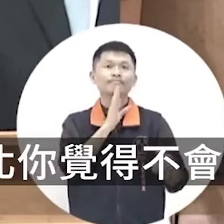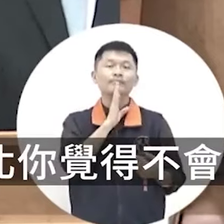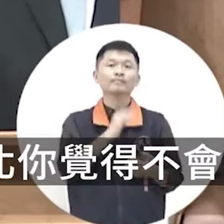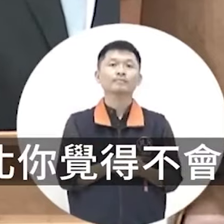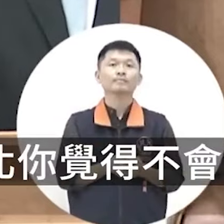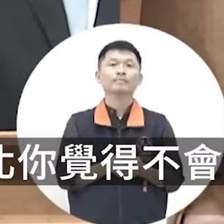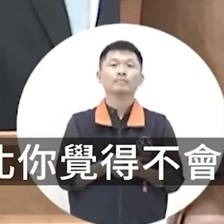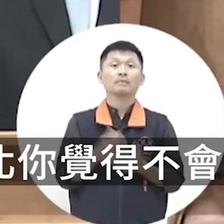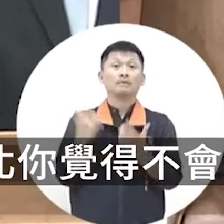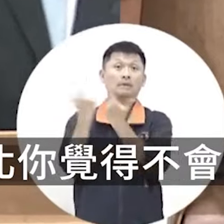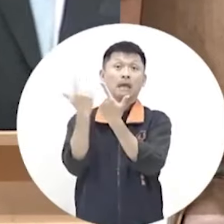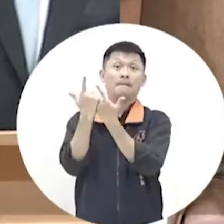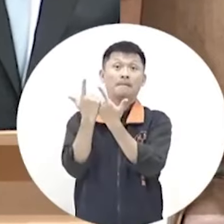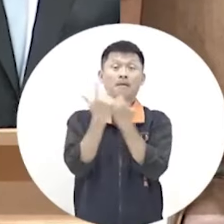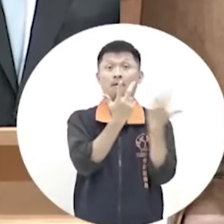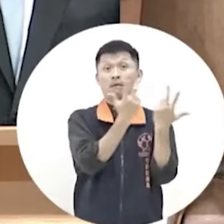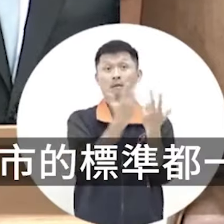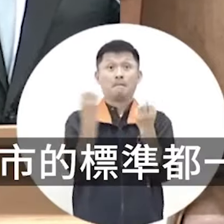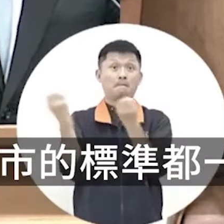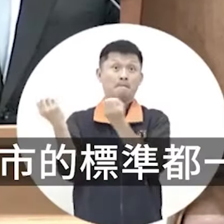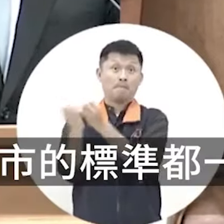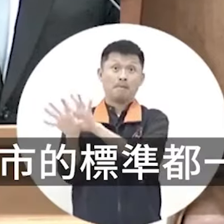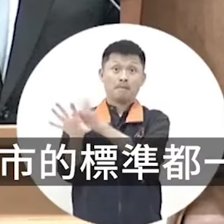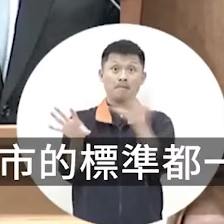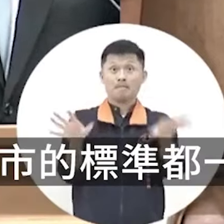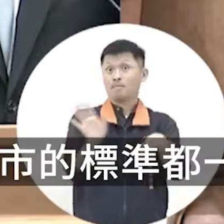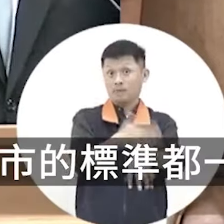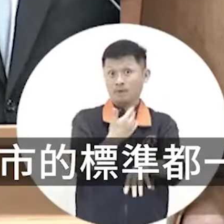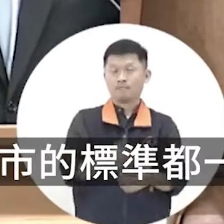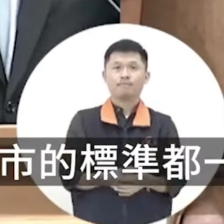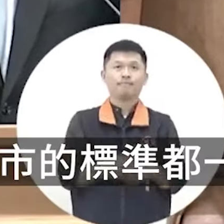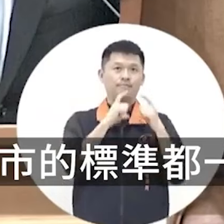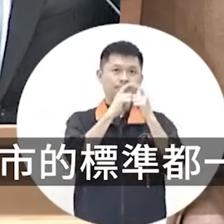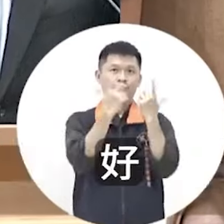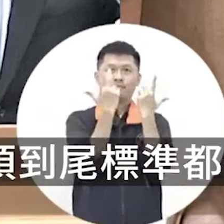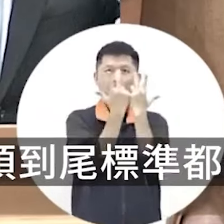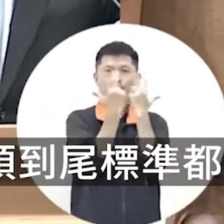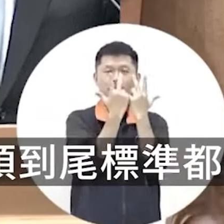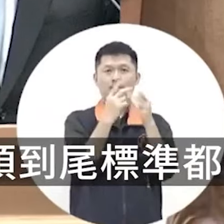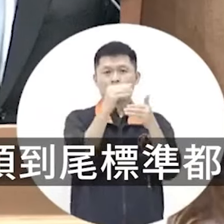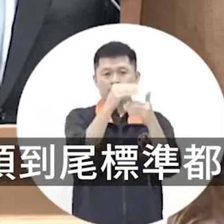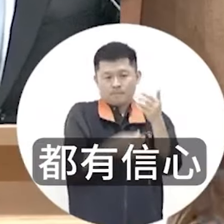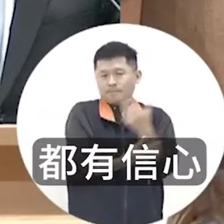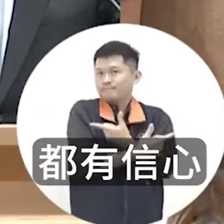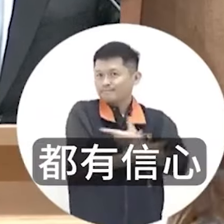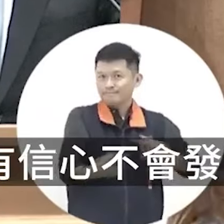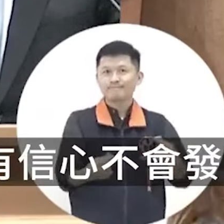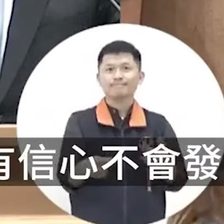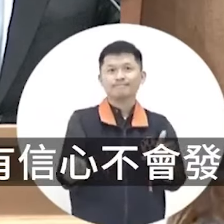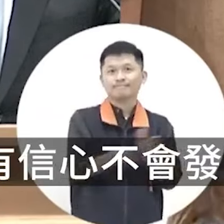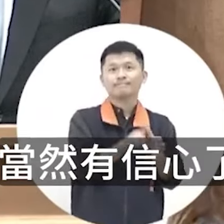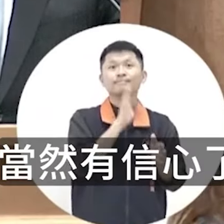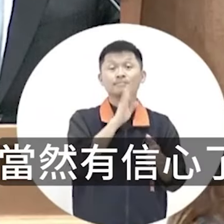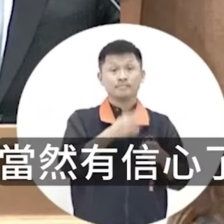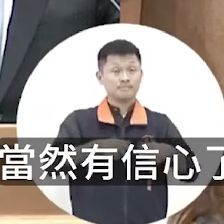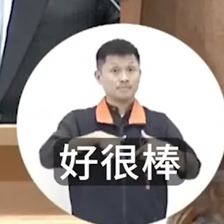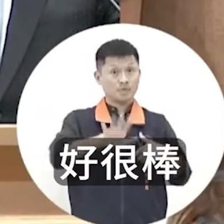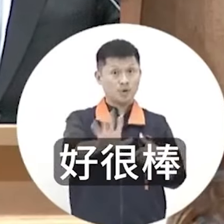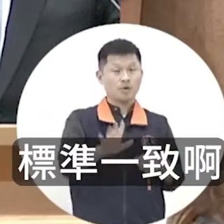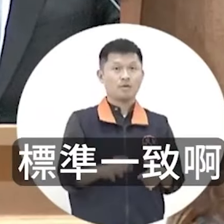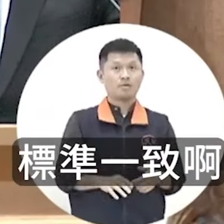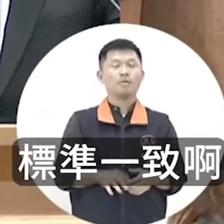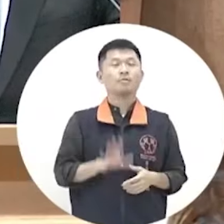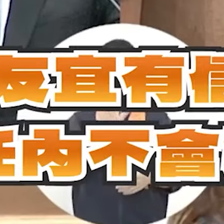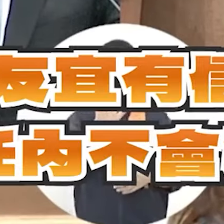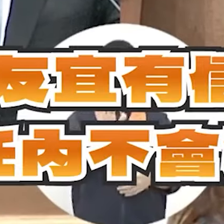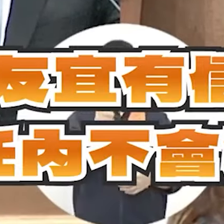生啊，新北，你觉得不会发生？ 新北市的标准都一致啊， 好， 从头到尾标准都一致、 啊、要有信心，有信心不会发生， 当然有信心、 啊，好，很